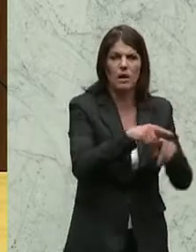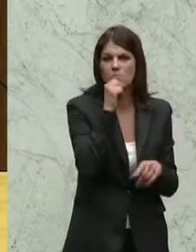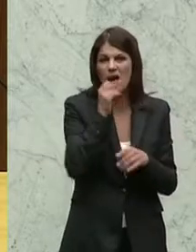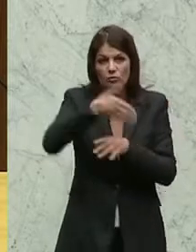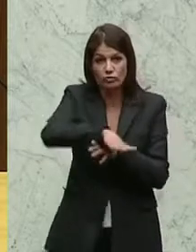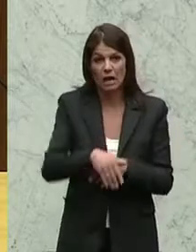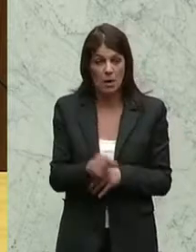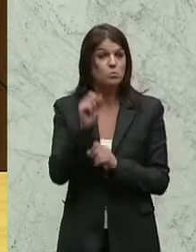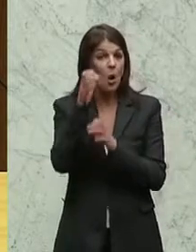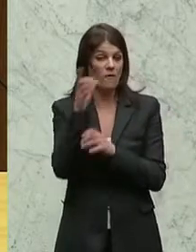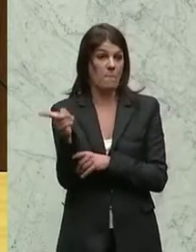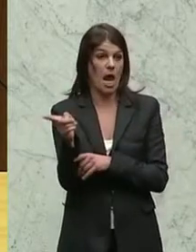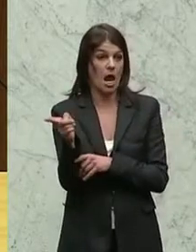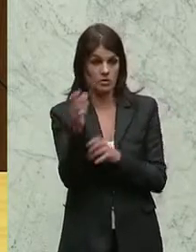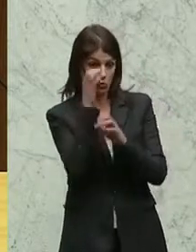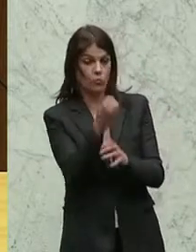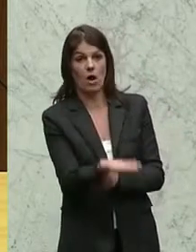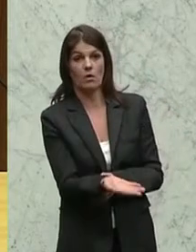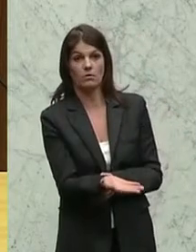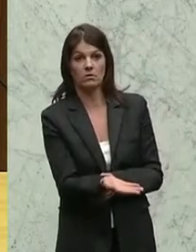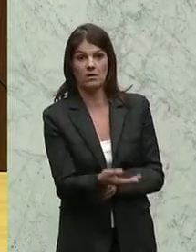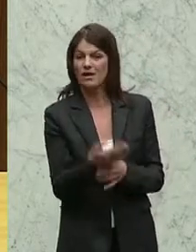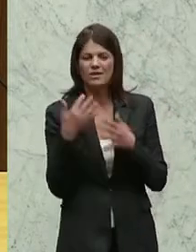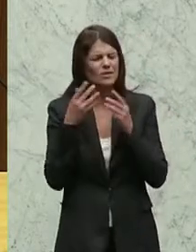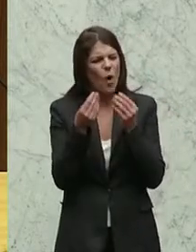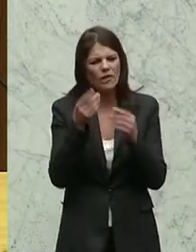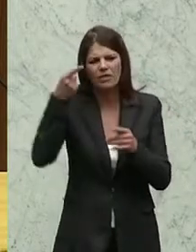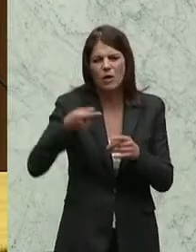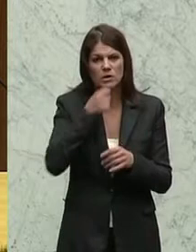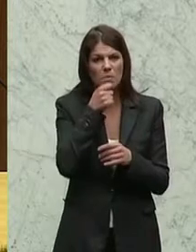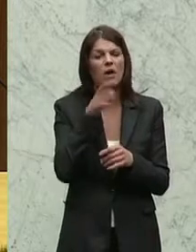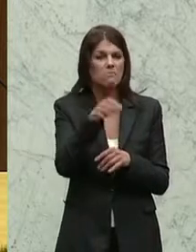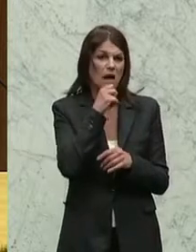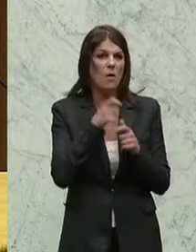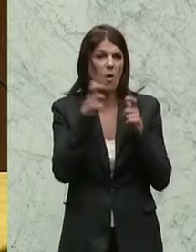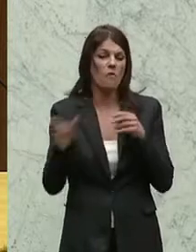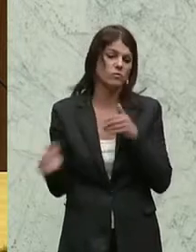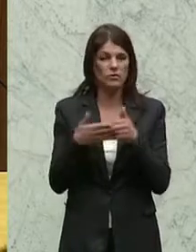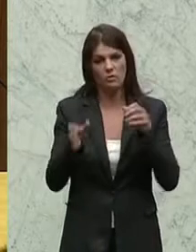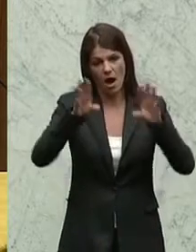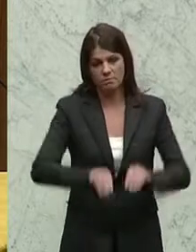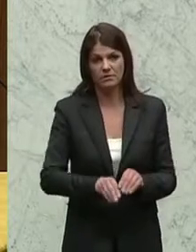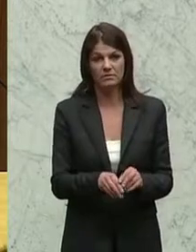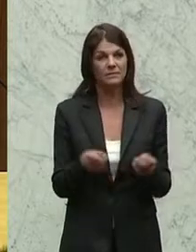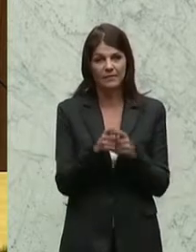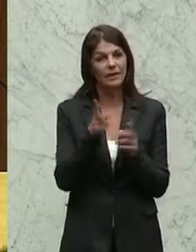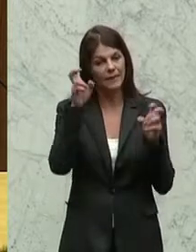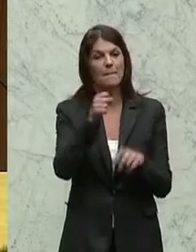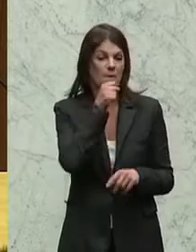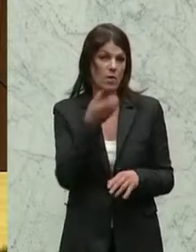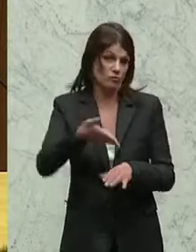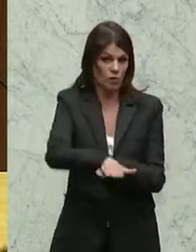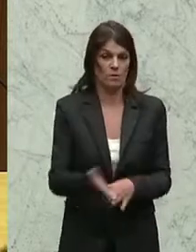dazu. Zigtausende Bauern in den letzten Jahren haben ihre Höfe geschlossen und sind gestorben.